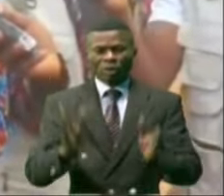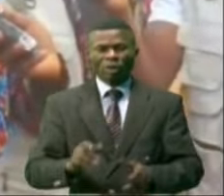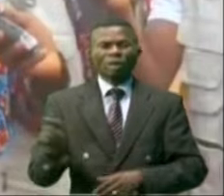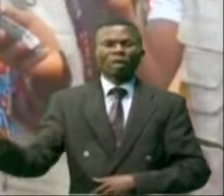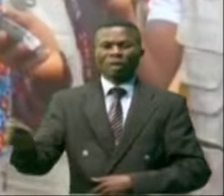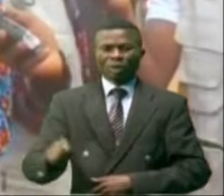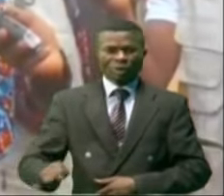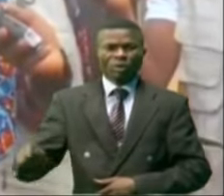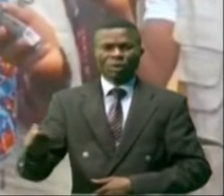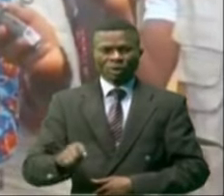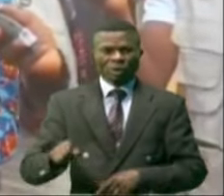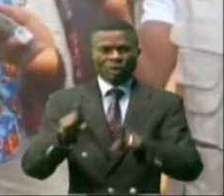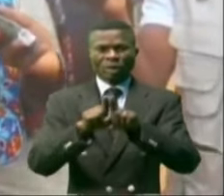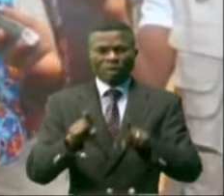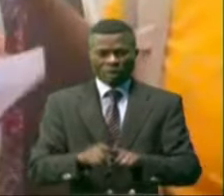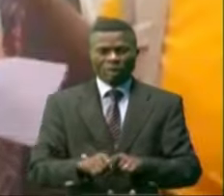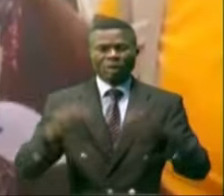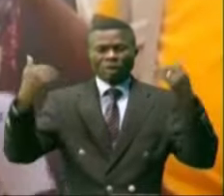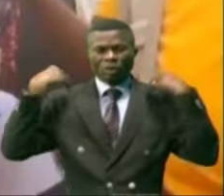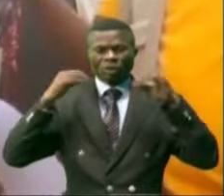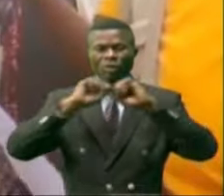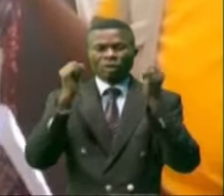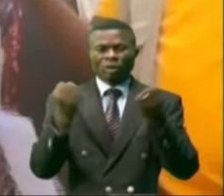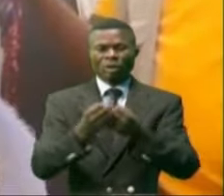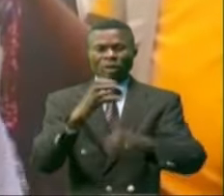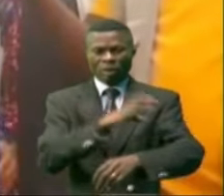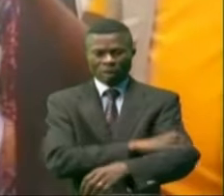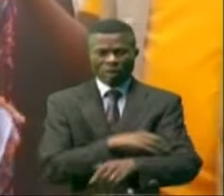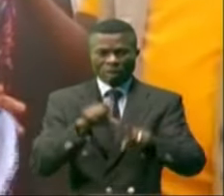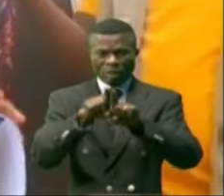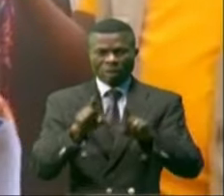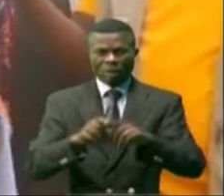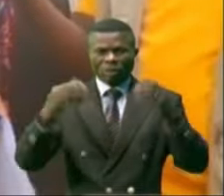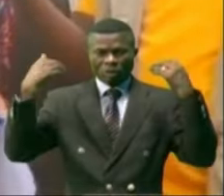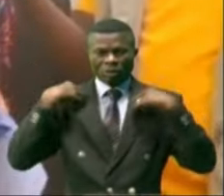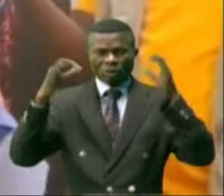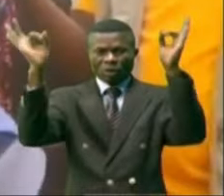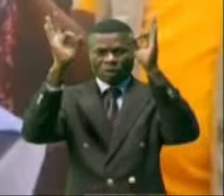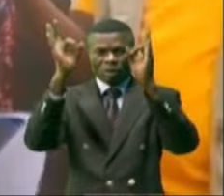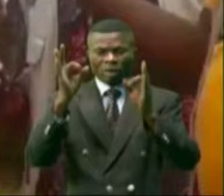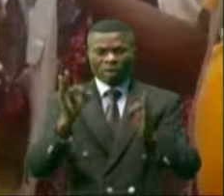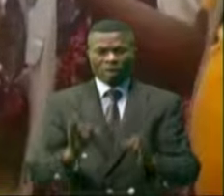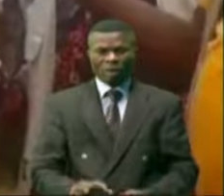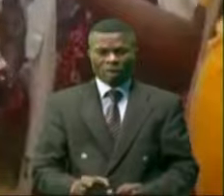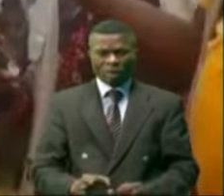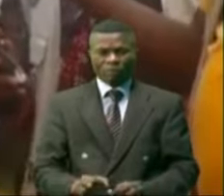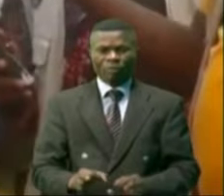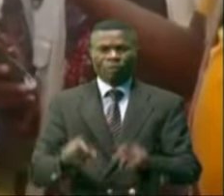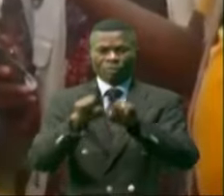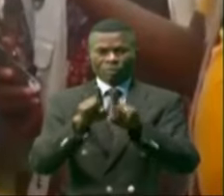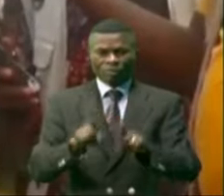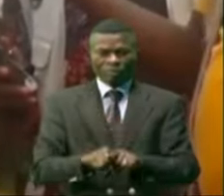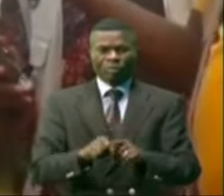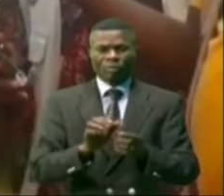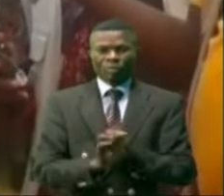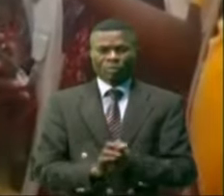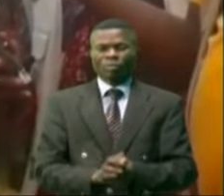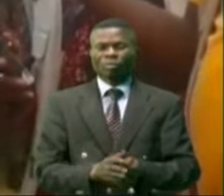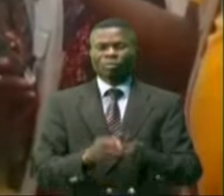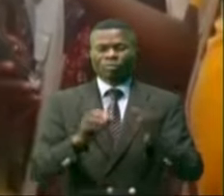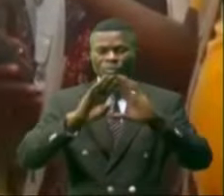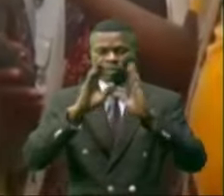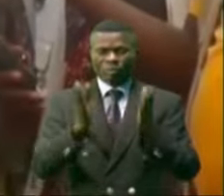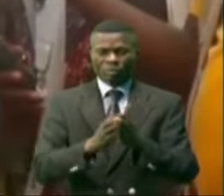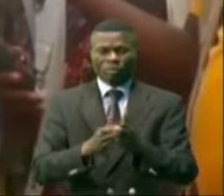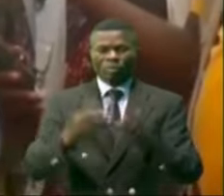Businga, le président de la société civile du Nord Ubangi, les délégués de la Fédération des entreprises du Congo, section du Nord Ubangi et le